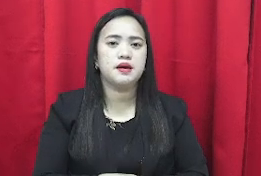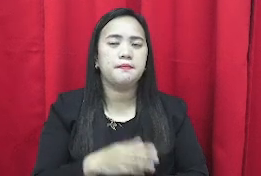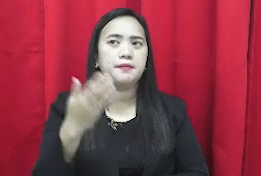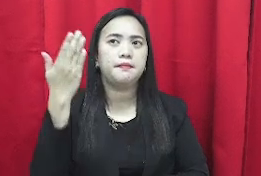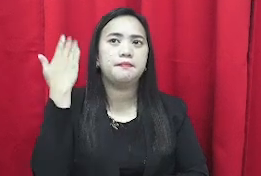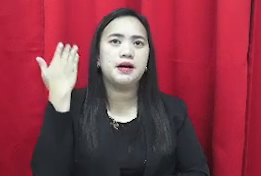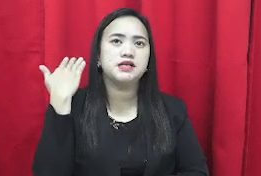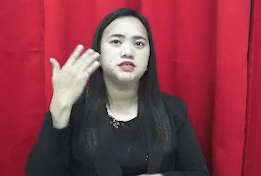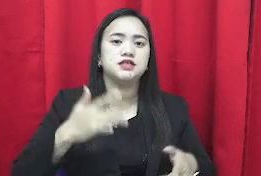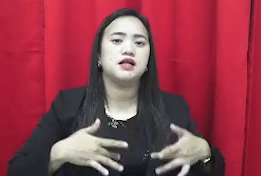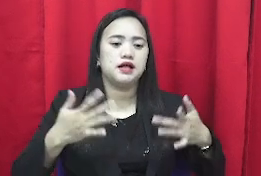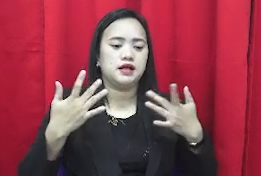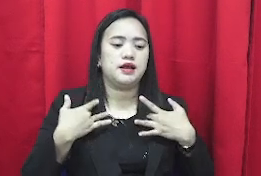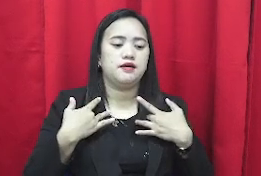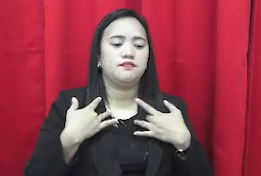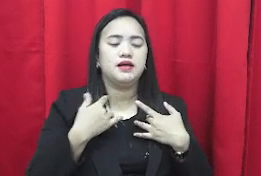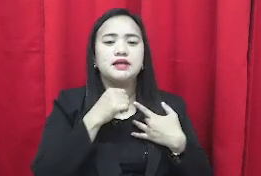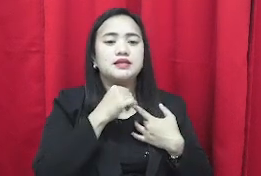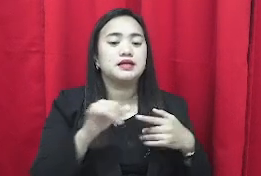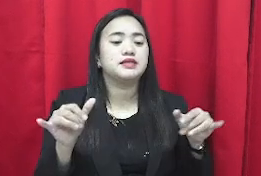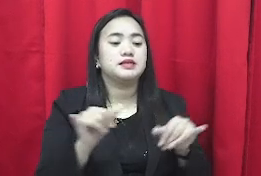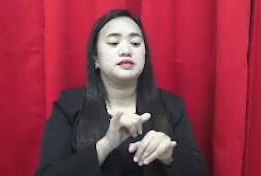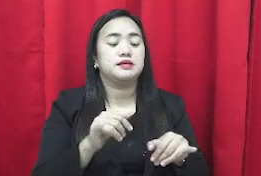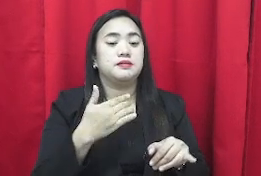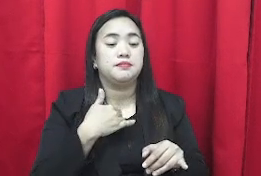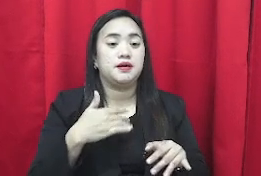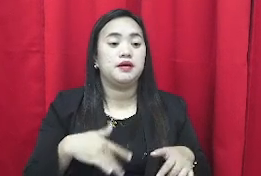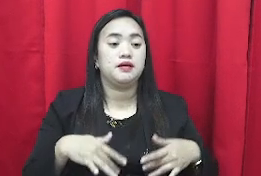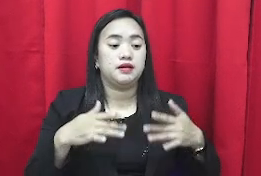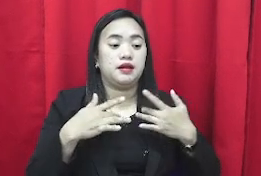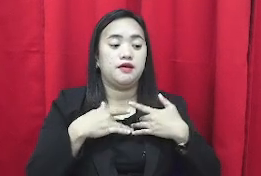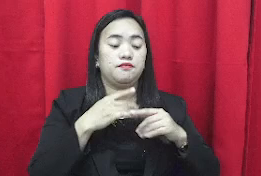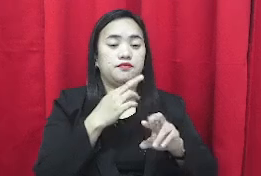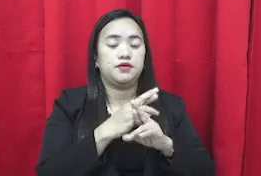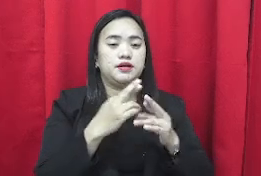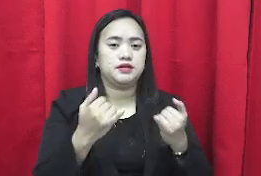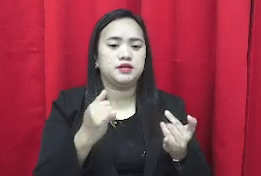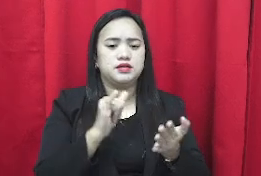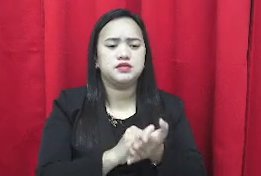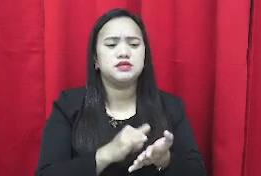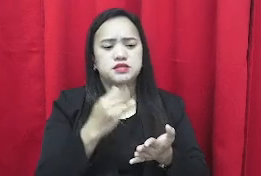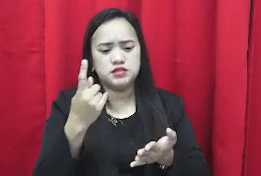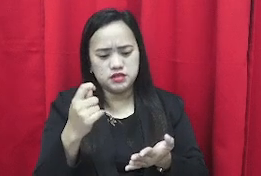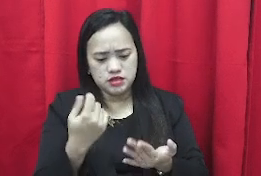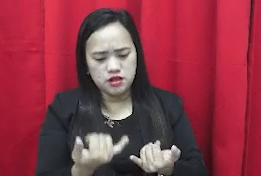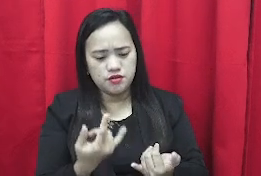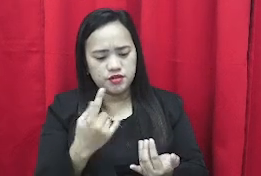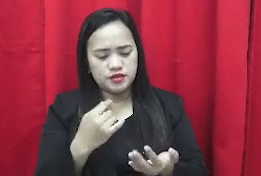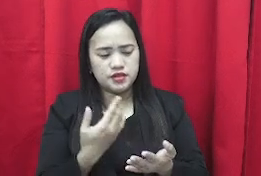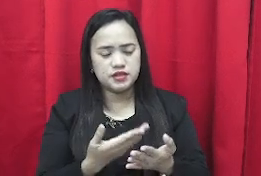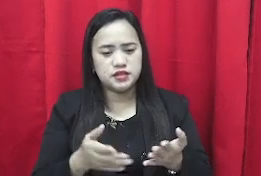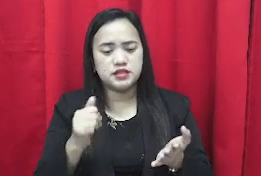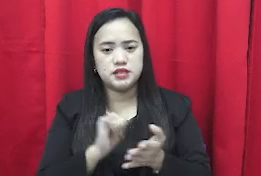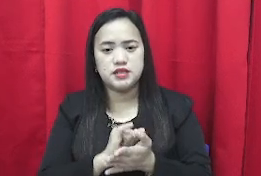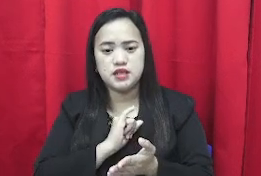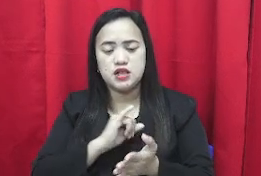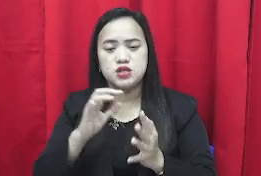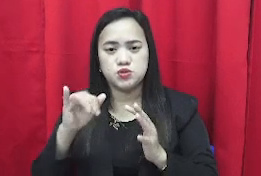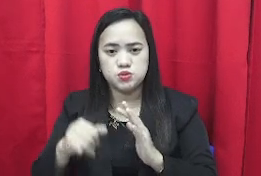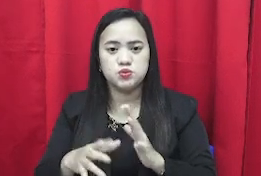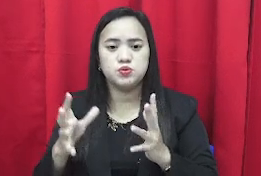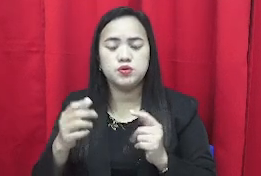Nung buhay ko nung ako'y kabataan pero Ah yun yung mga bagay na nais kong maranasan ng aking anak